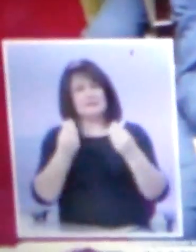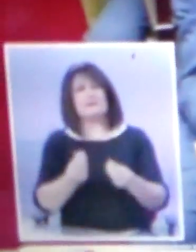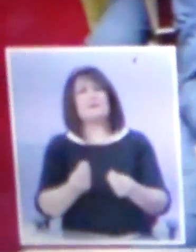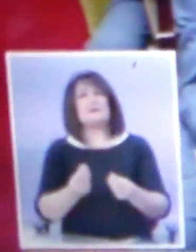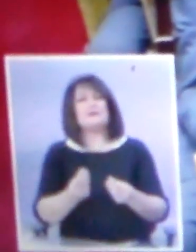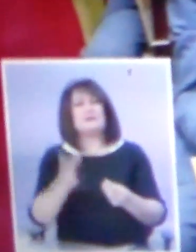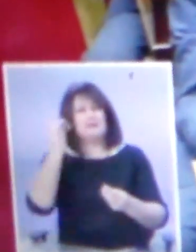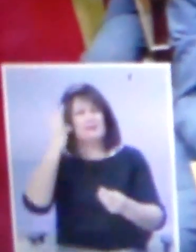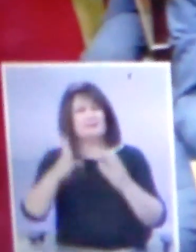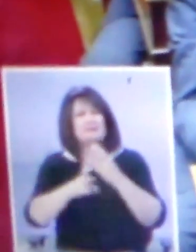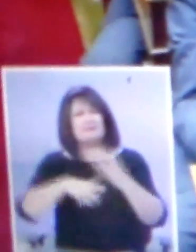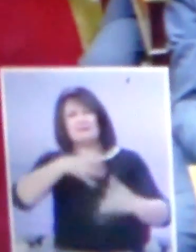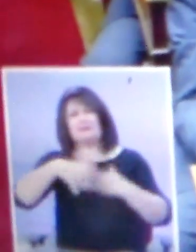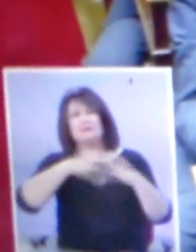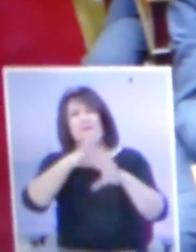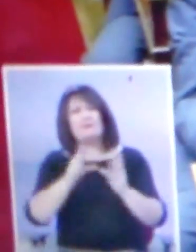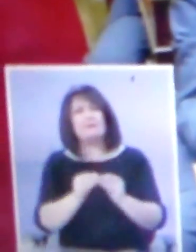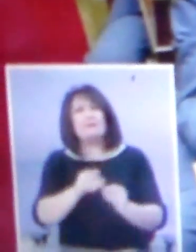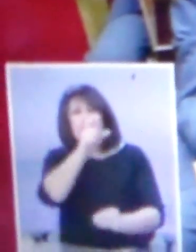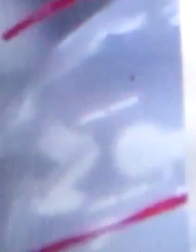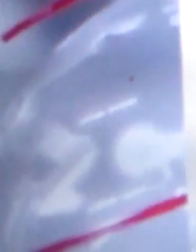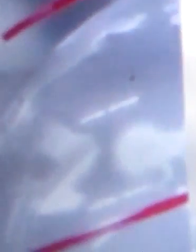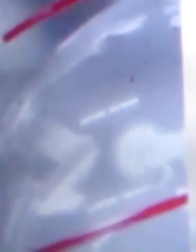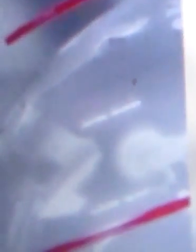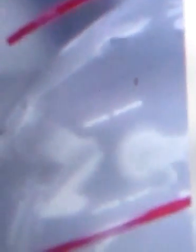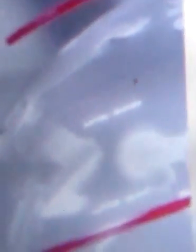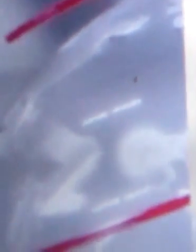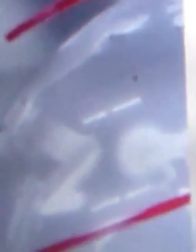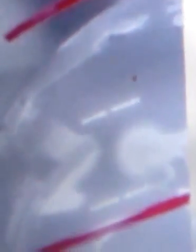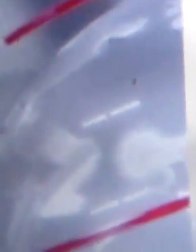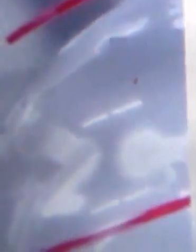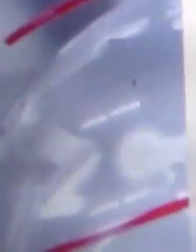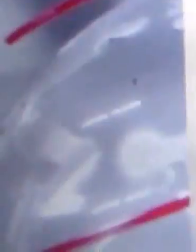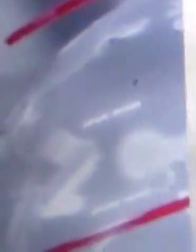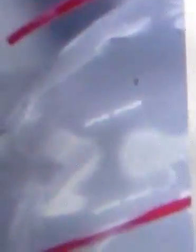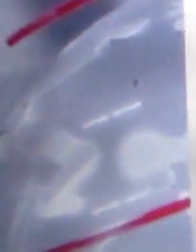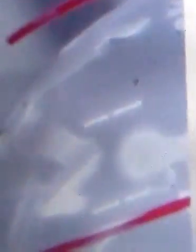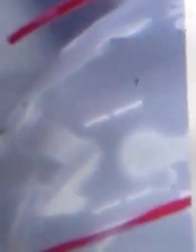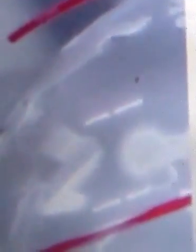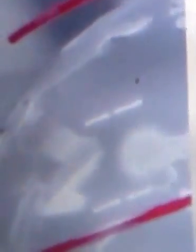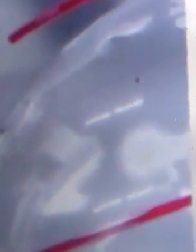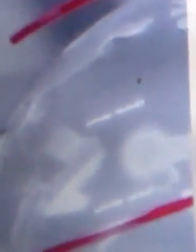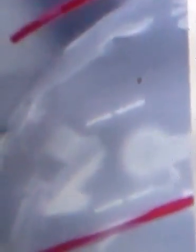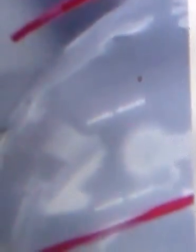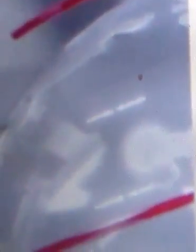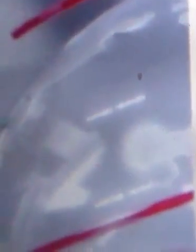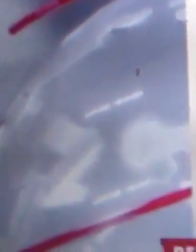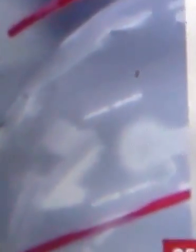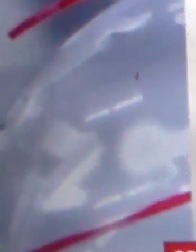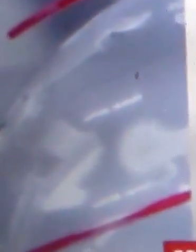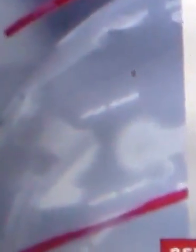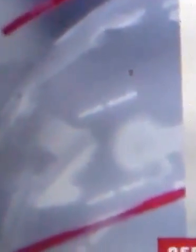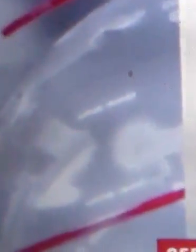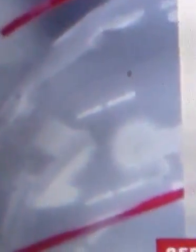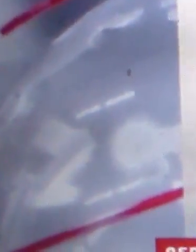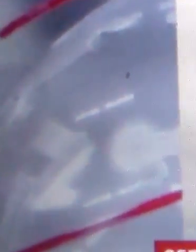αυτά, την δίνουν δηλώσεις όπως αυτές που κάνατε. Ένα ρούχα και χτυπημένο στο πρόσωπο, ο Γιώργος Κουμουτσάκος μιλά στη Βουλή μετά τα